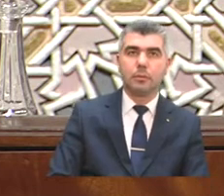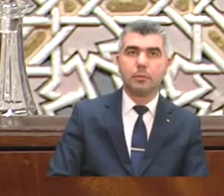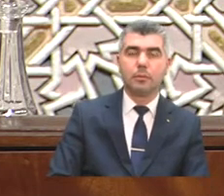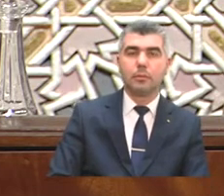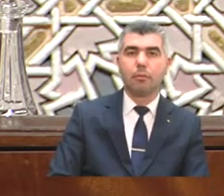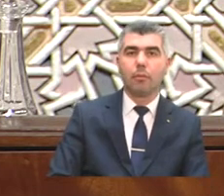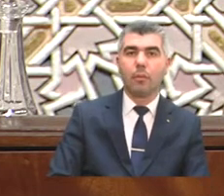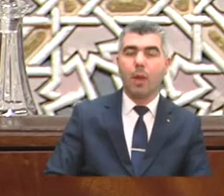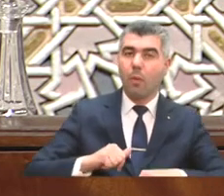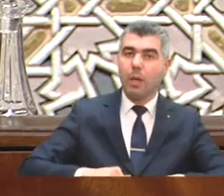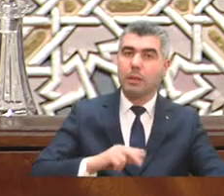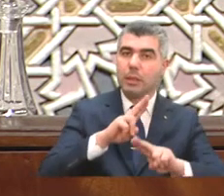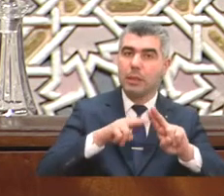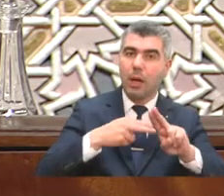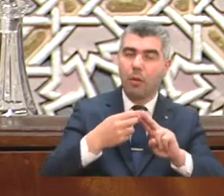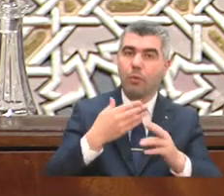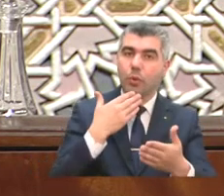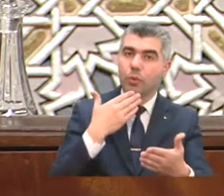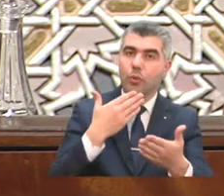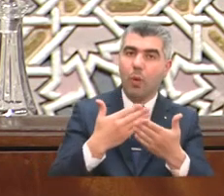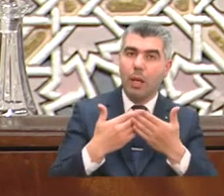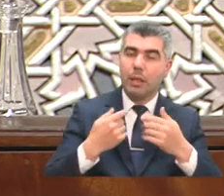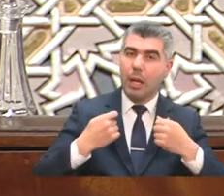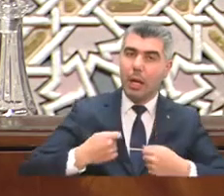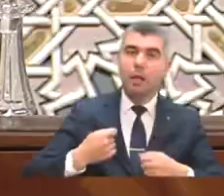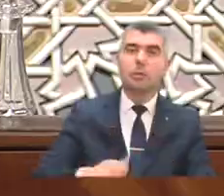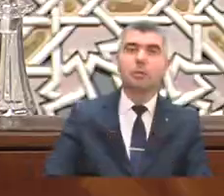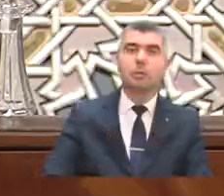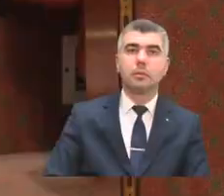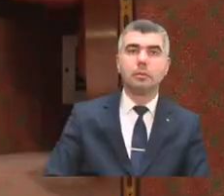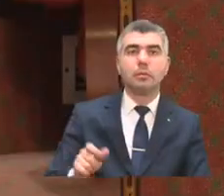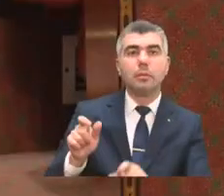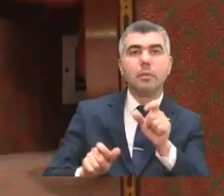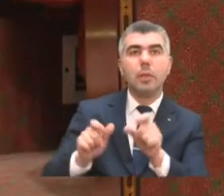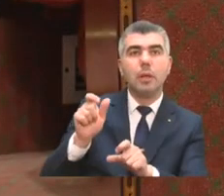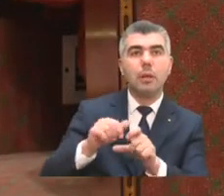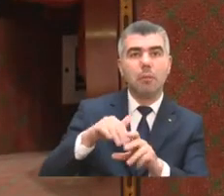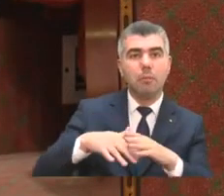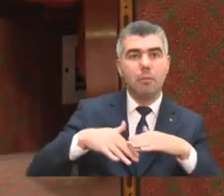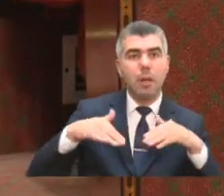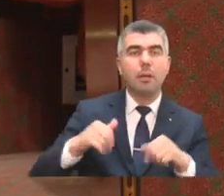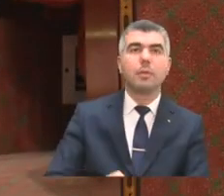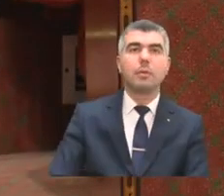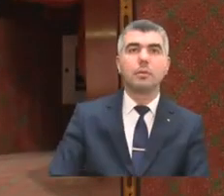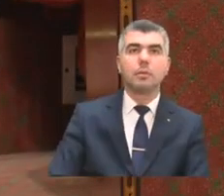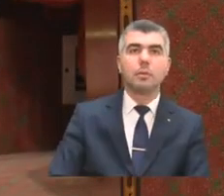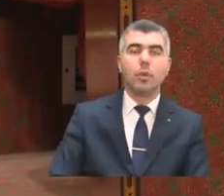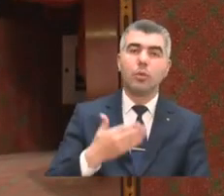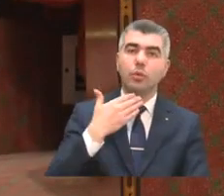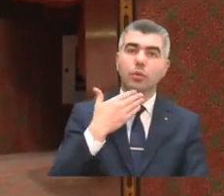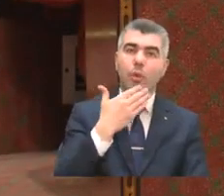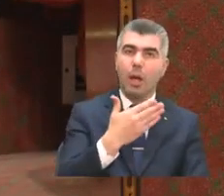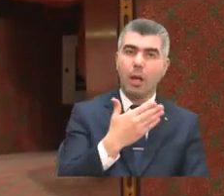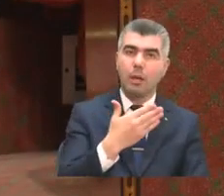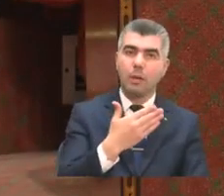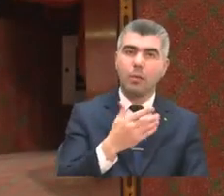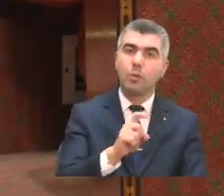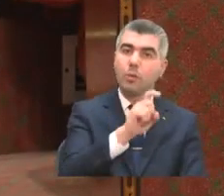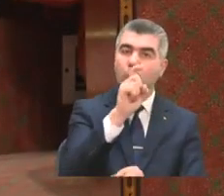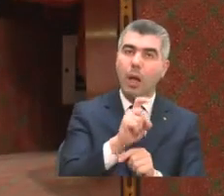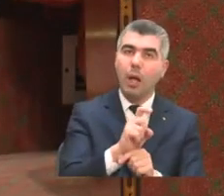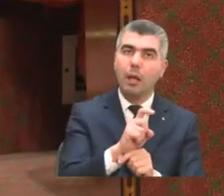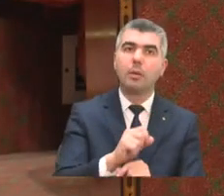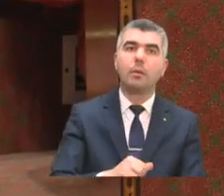تفضل السيد الوزير المحترم. شكرا السيده الرئيسه المحترمه، السيدات والساده النواب المحترمون، شكرا السيده النائبه على هذا السؤال